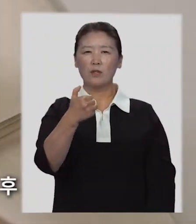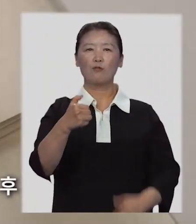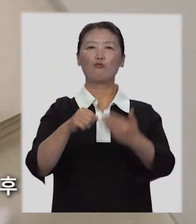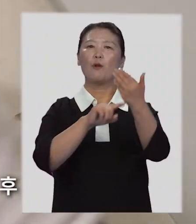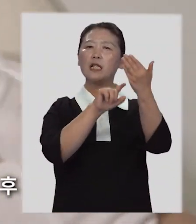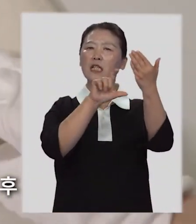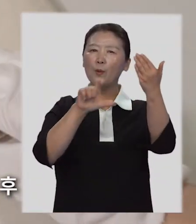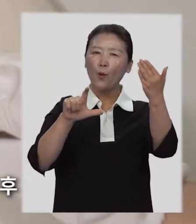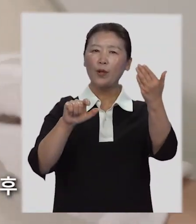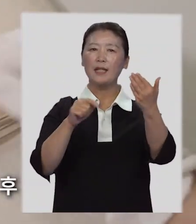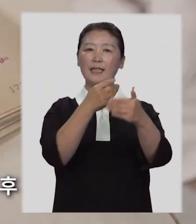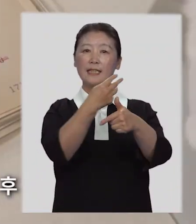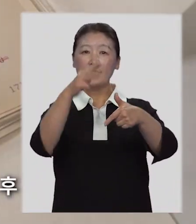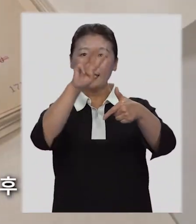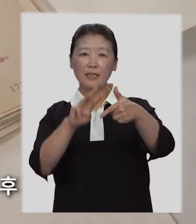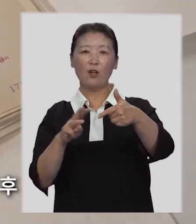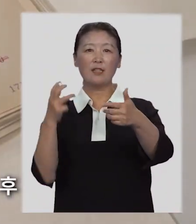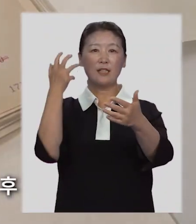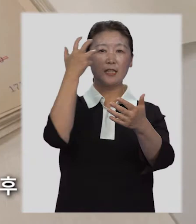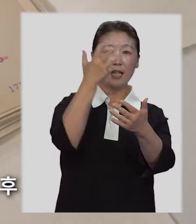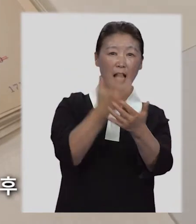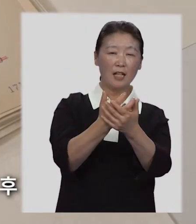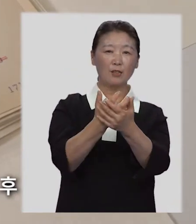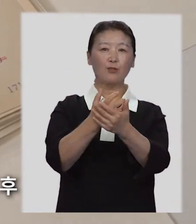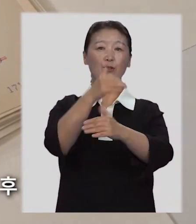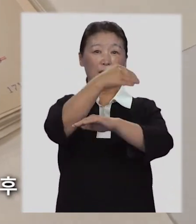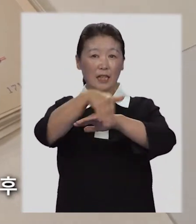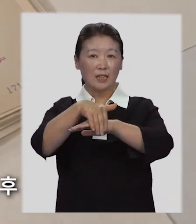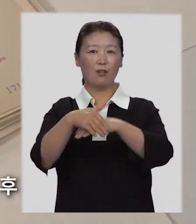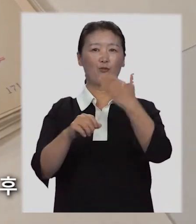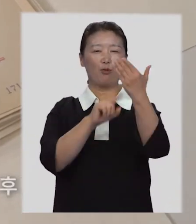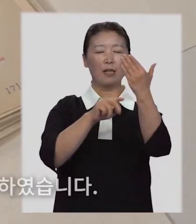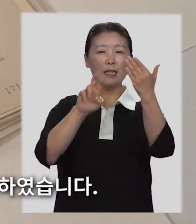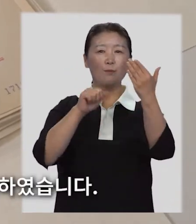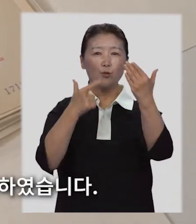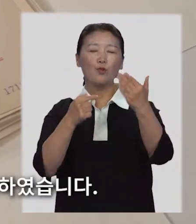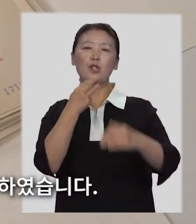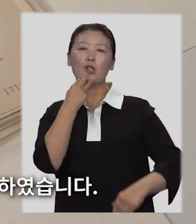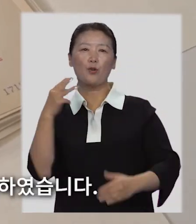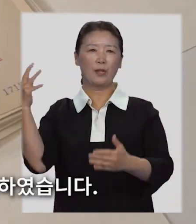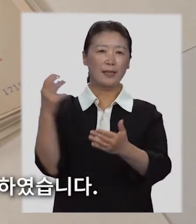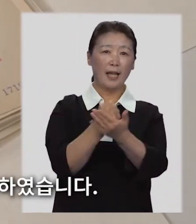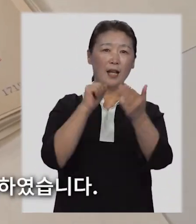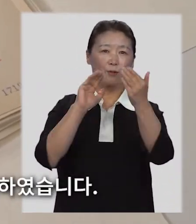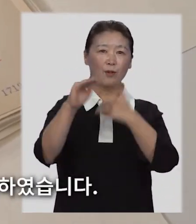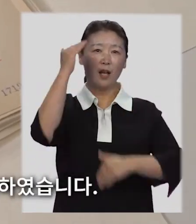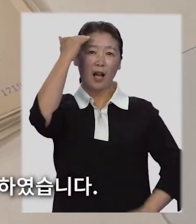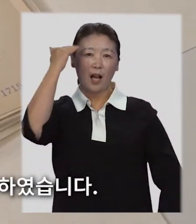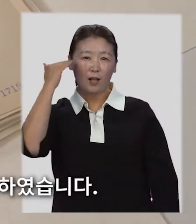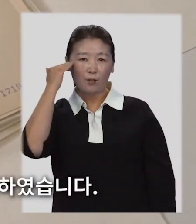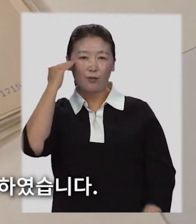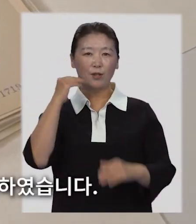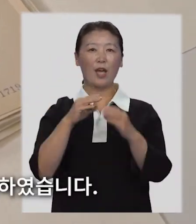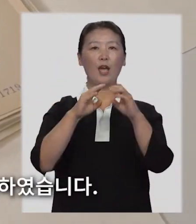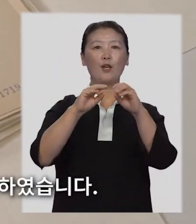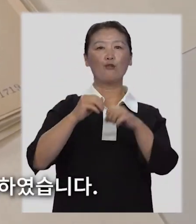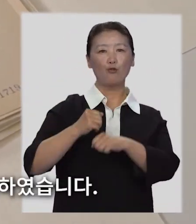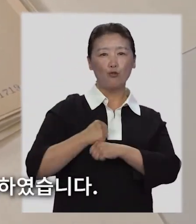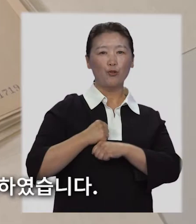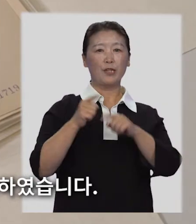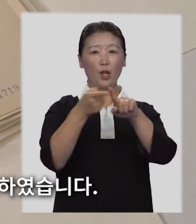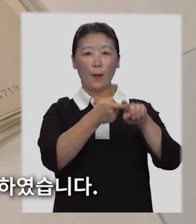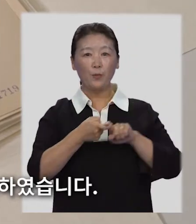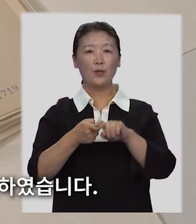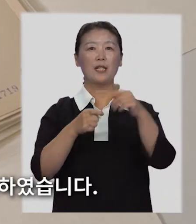(1950년 9월 15일) 인천 상륙작전과 9월 26일 서울 탈환 후 대한민국 육군과 연합군은 10월 18일